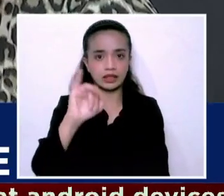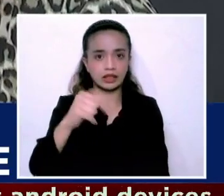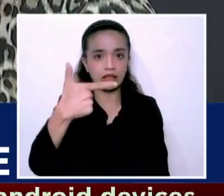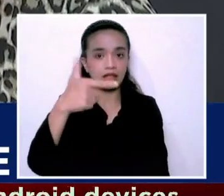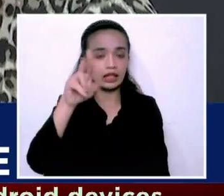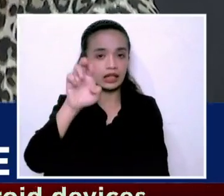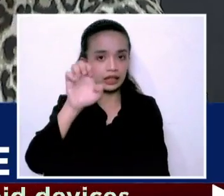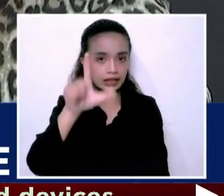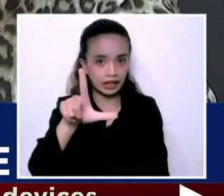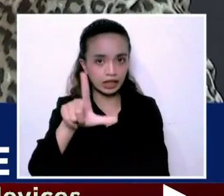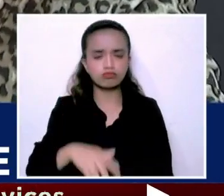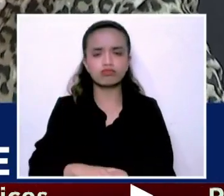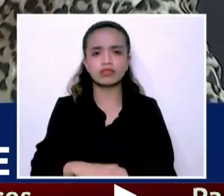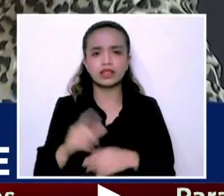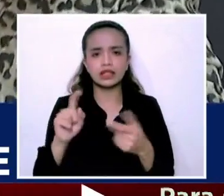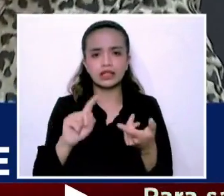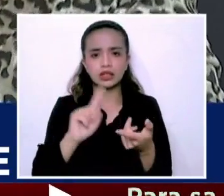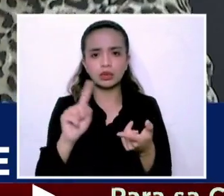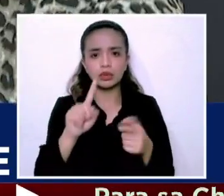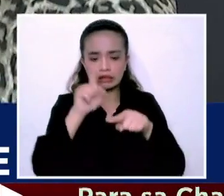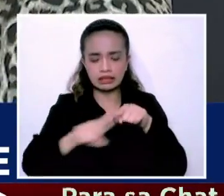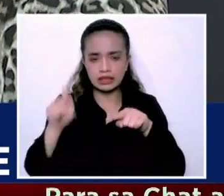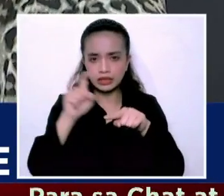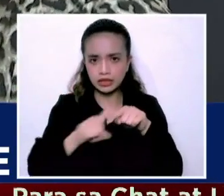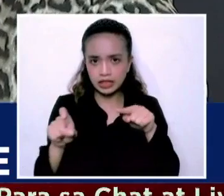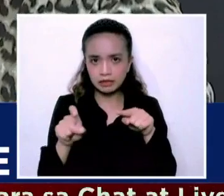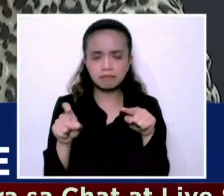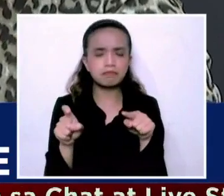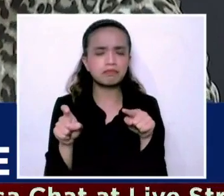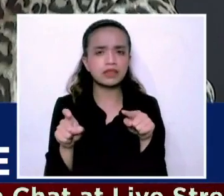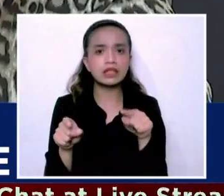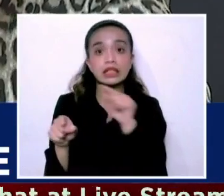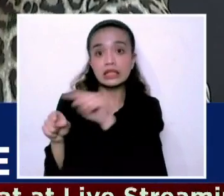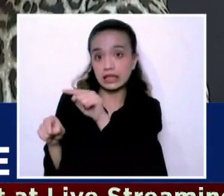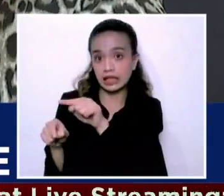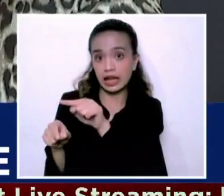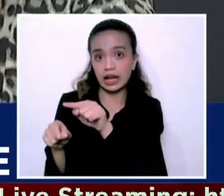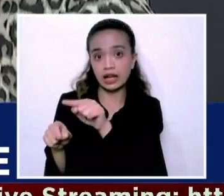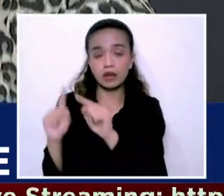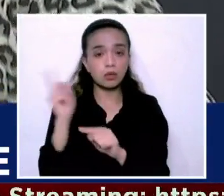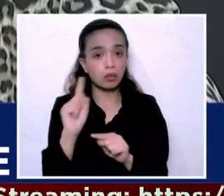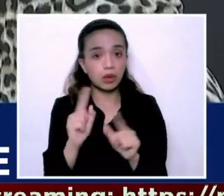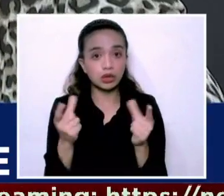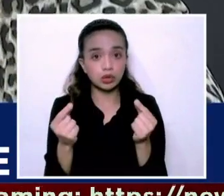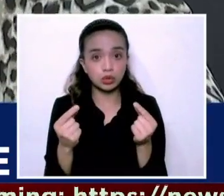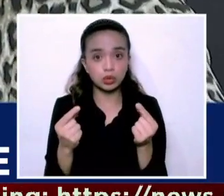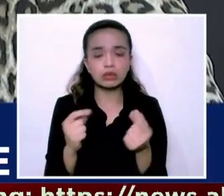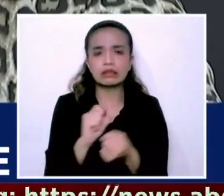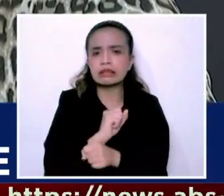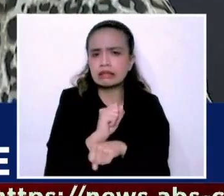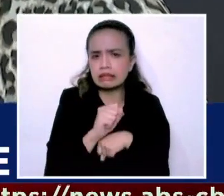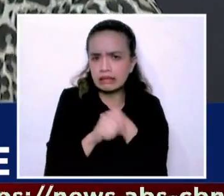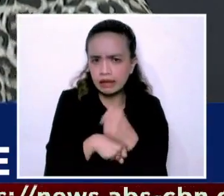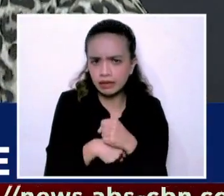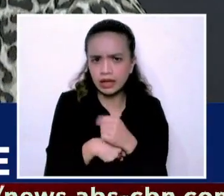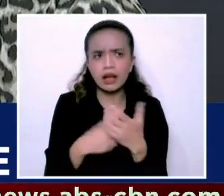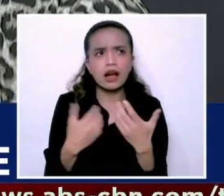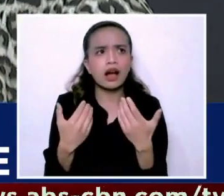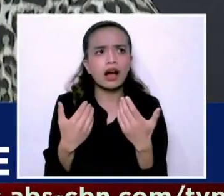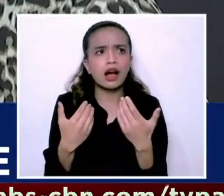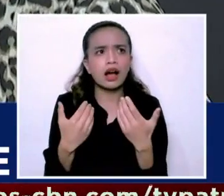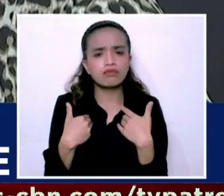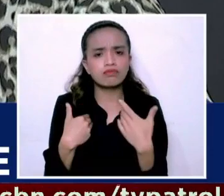at saka itong AC Energy, sila ay magsasakripisyo na